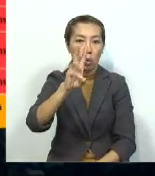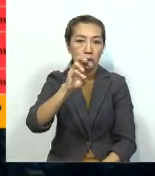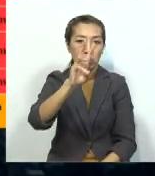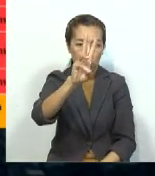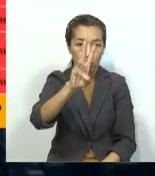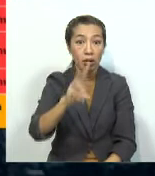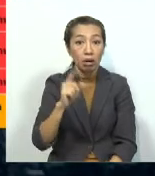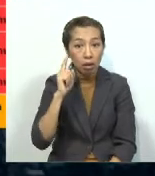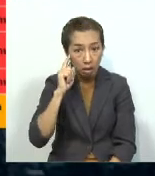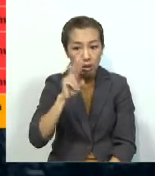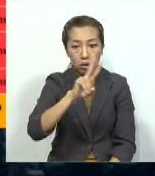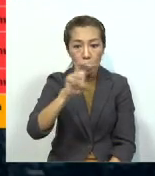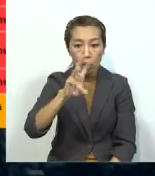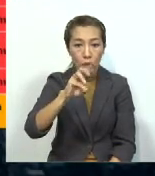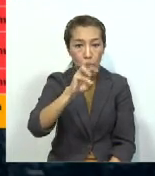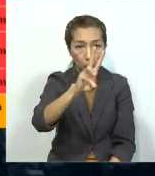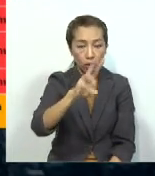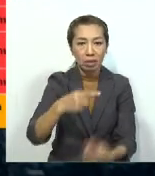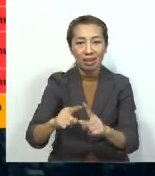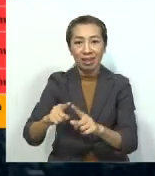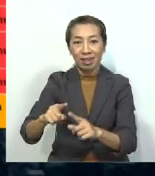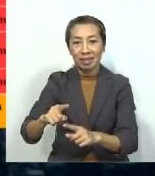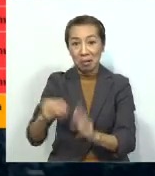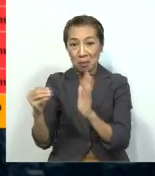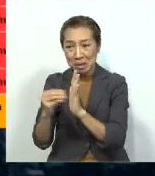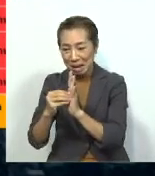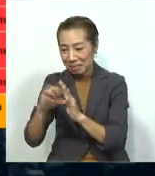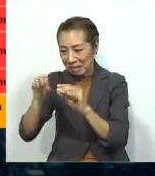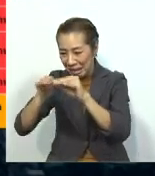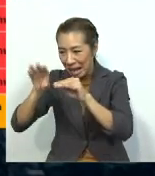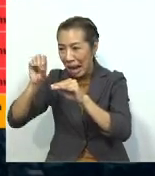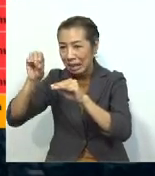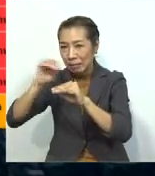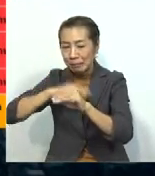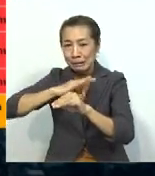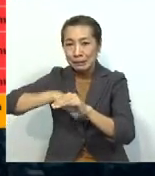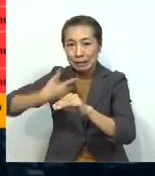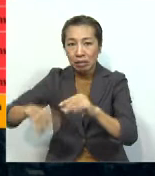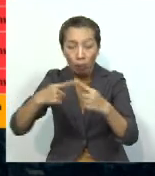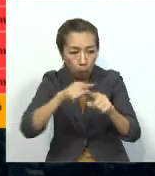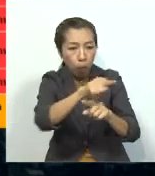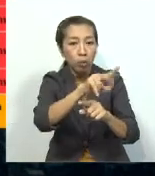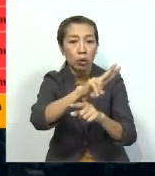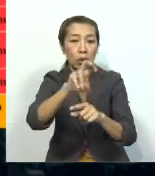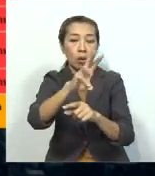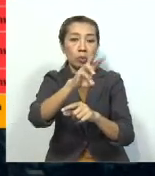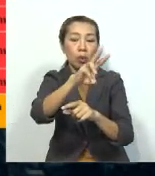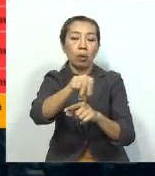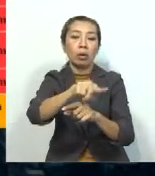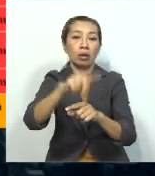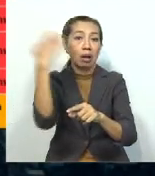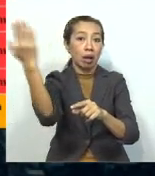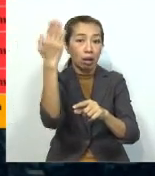ะคะ266ไมโครกรัม กรุงเทพฯ50นี่ก็ร้องกรี๊ดแล้วนะฮะ ใช่นี่266นะคะดัชนีคุณภาพอากาศพุ่งขึ้น